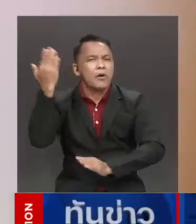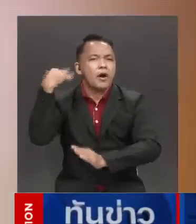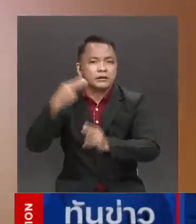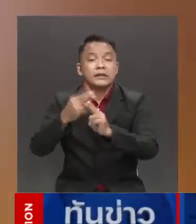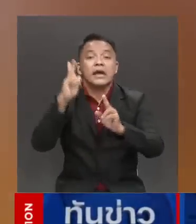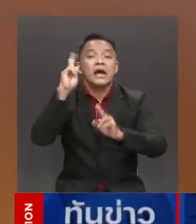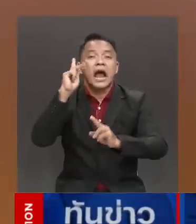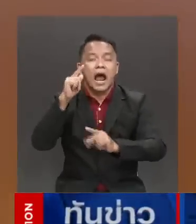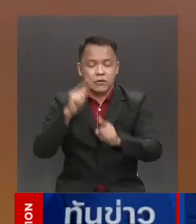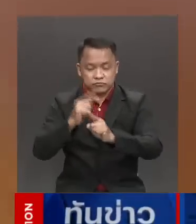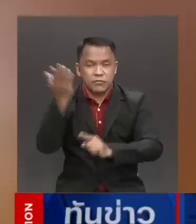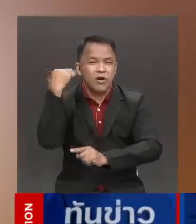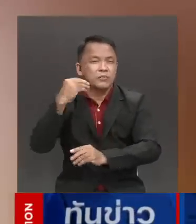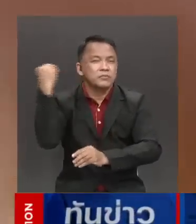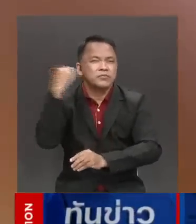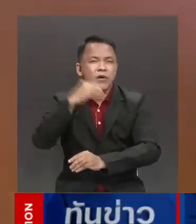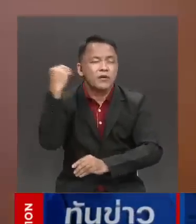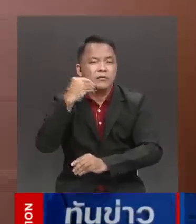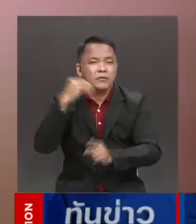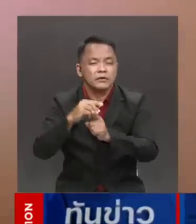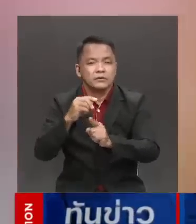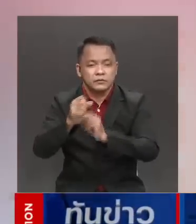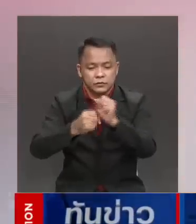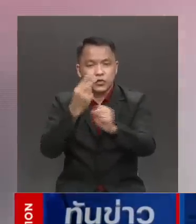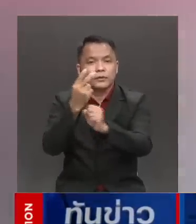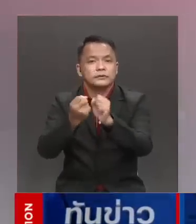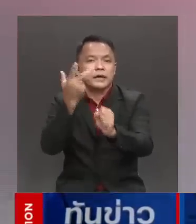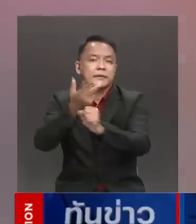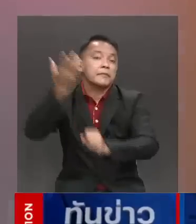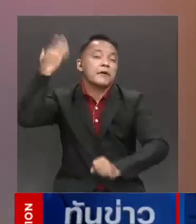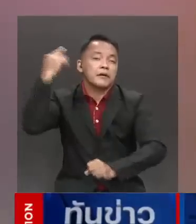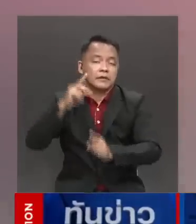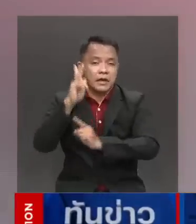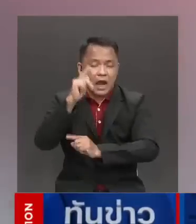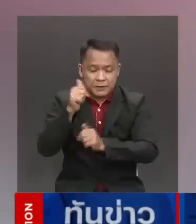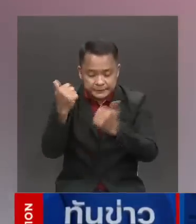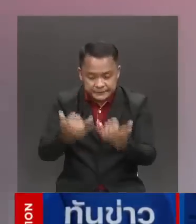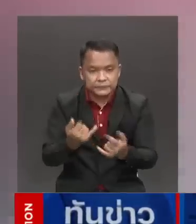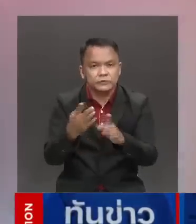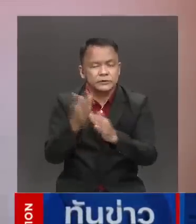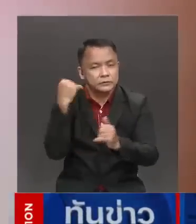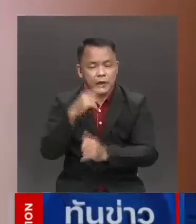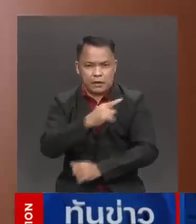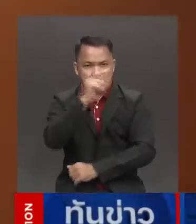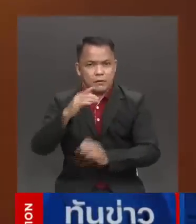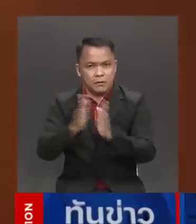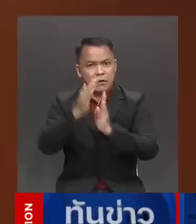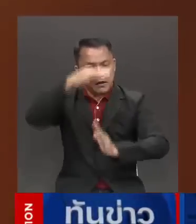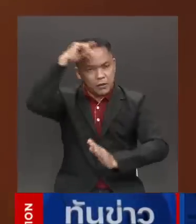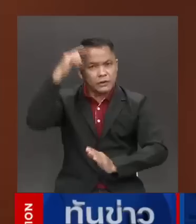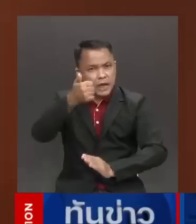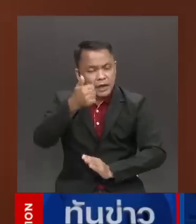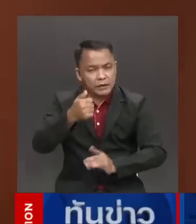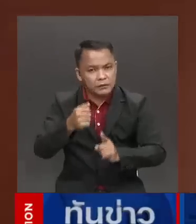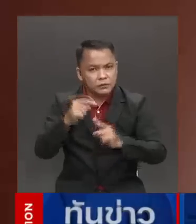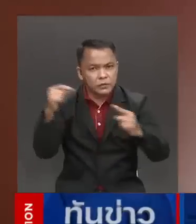าที่เป็นข่าวตามหน้าหนังสือพิมพ์ในช่วง 2-3 ปีที่ผ่านมาเนาะแต่ว่าพอมีข่าวนี้ล่าสุดออกมาก็เอ้าบวชเป็นพระหรอแล้